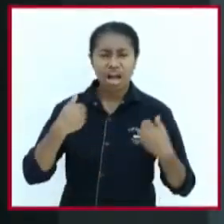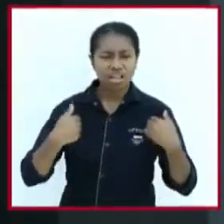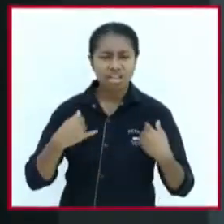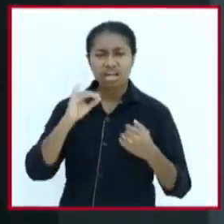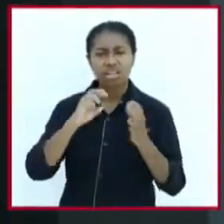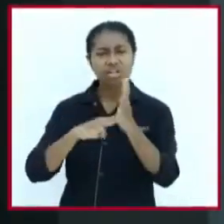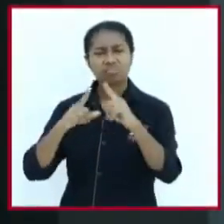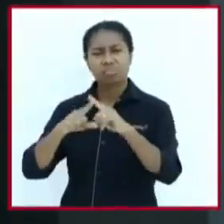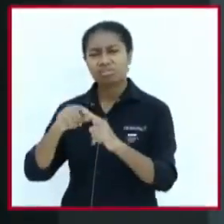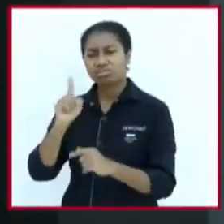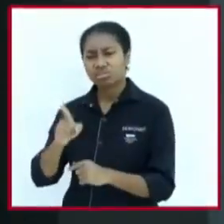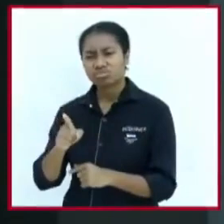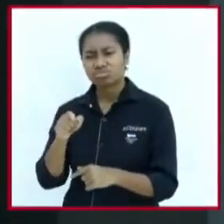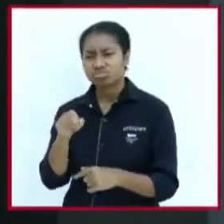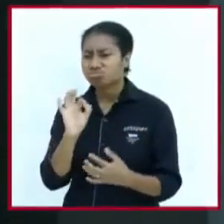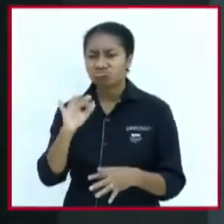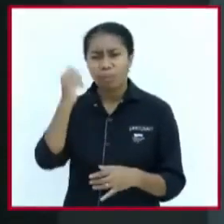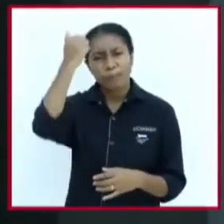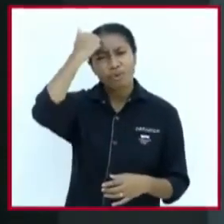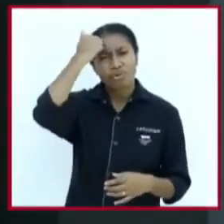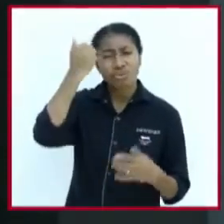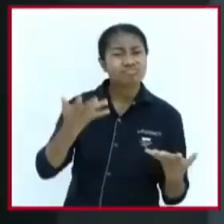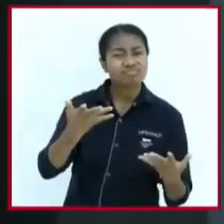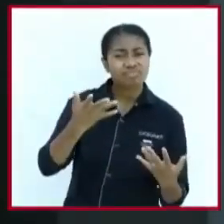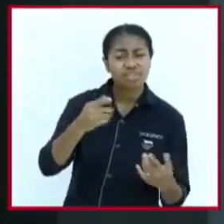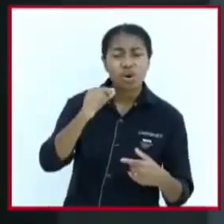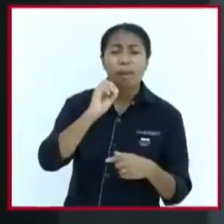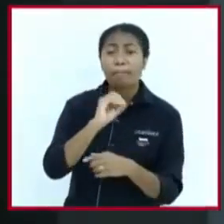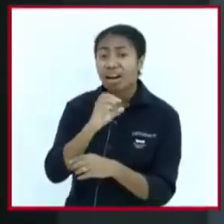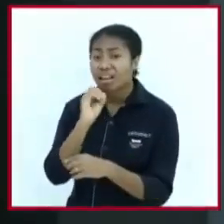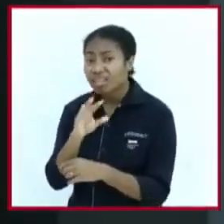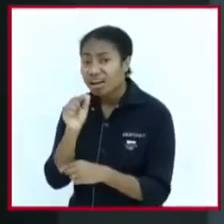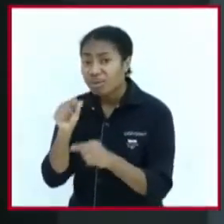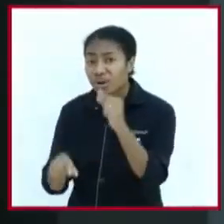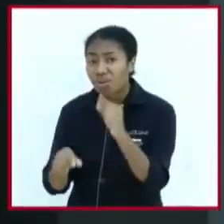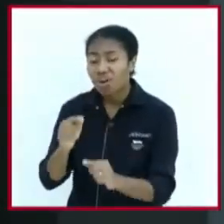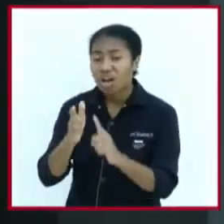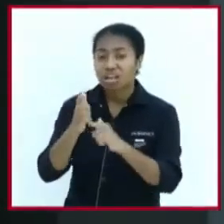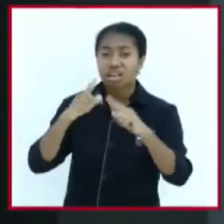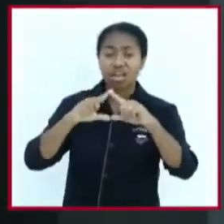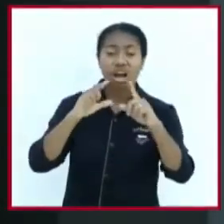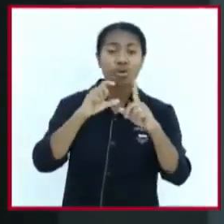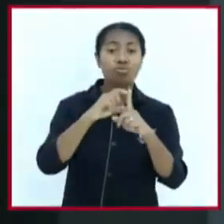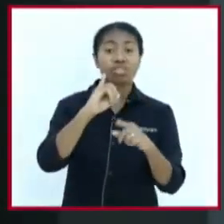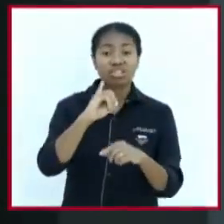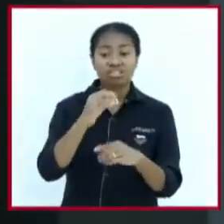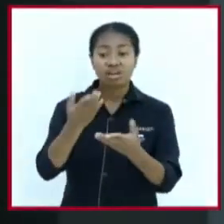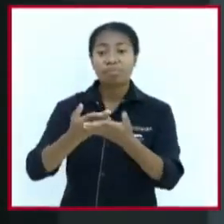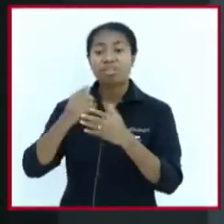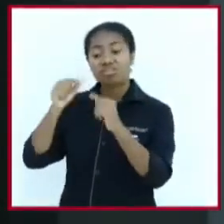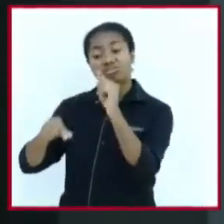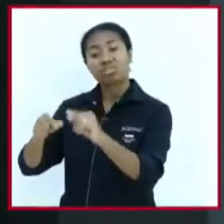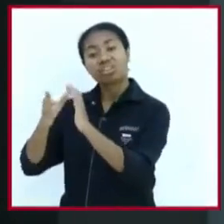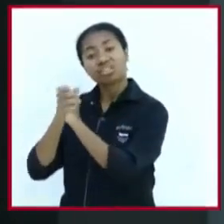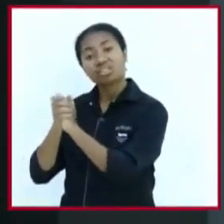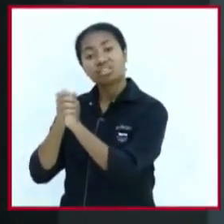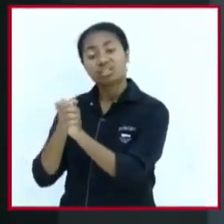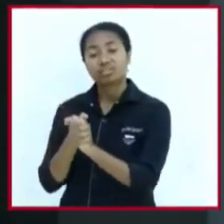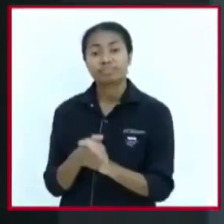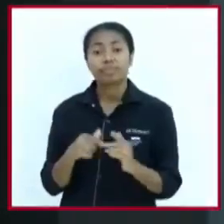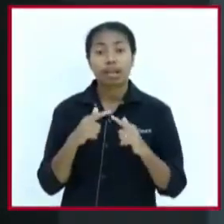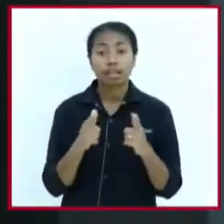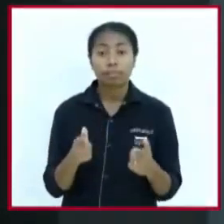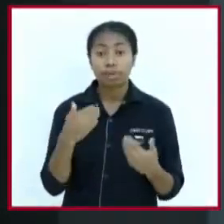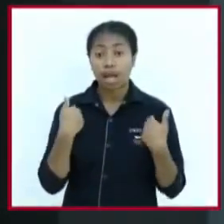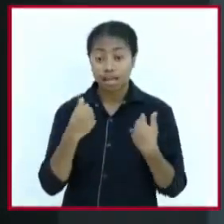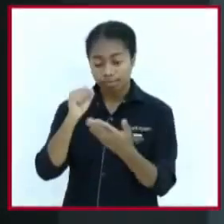besar yang bodoh hai hidup kira-kira perkataannya orang Yahudi kepada Kristen tapi penulis surat Ibrani